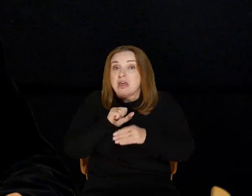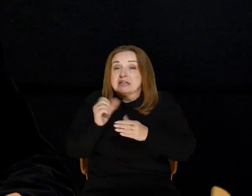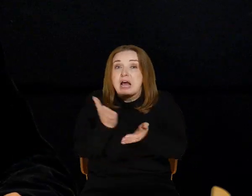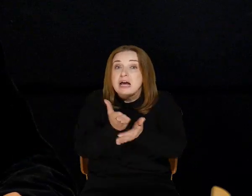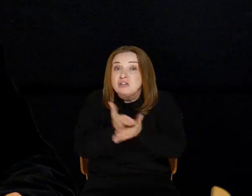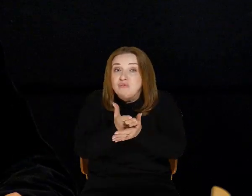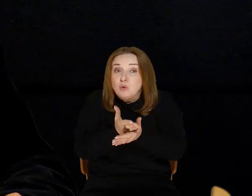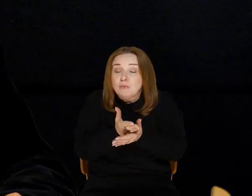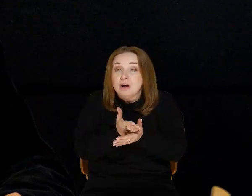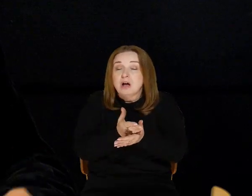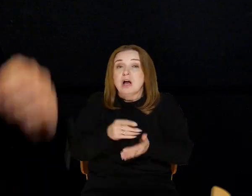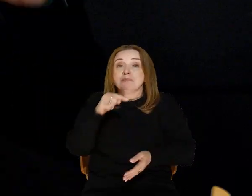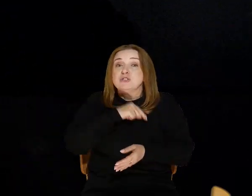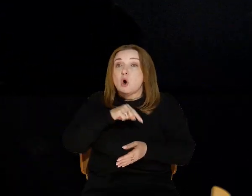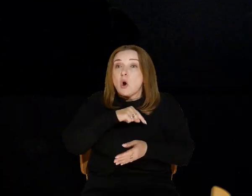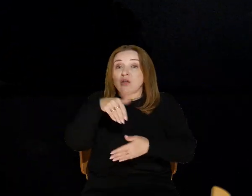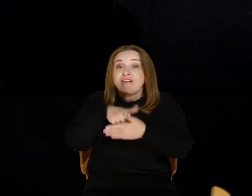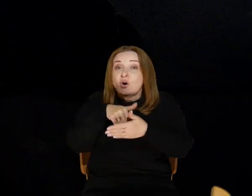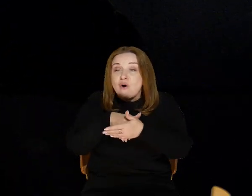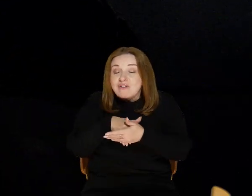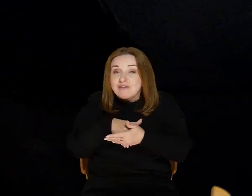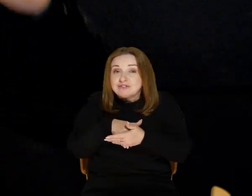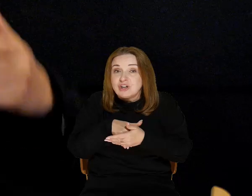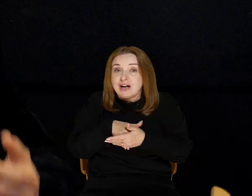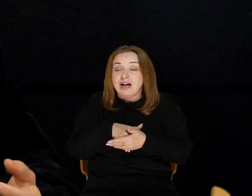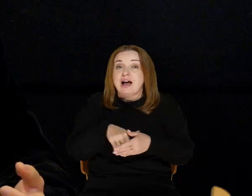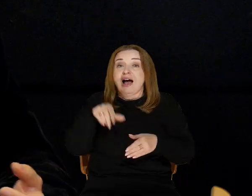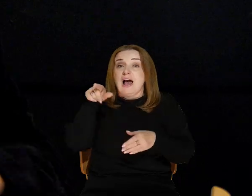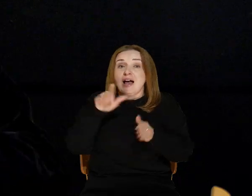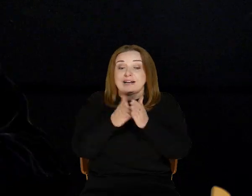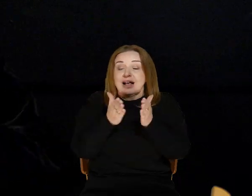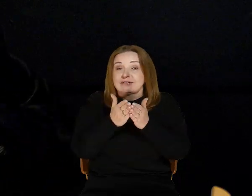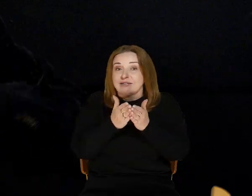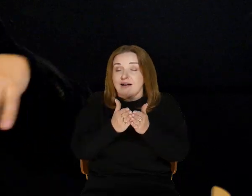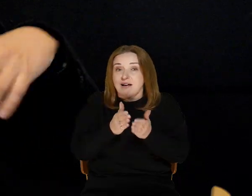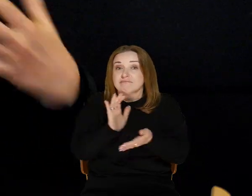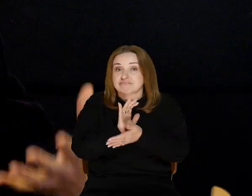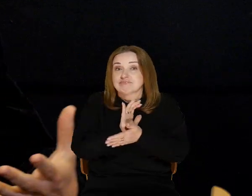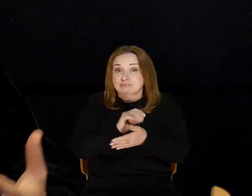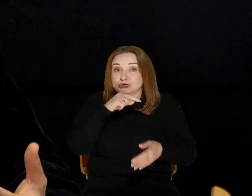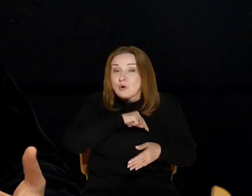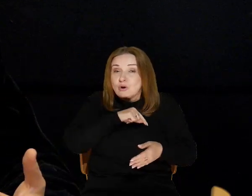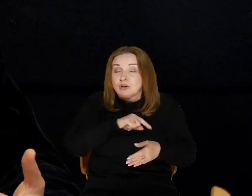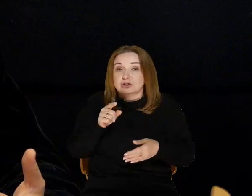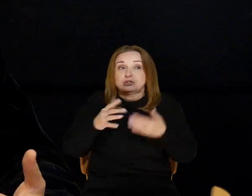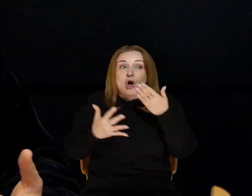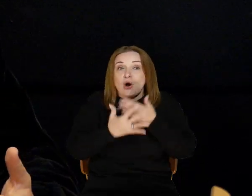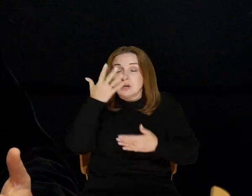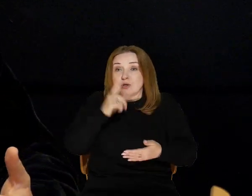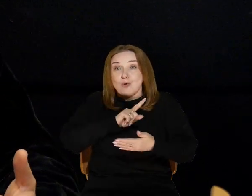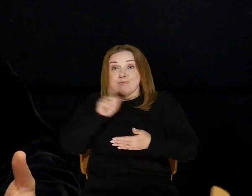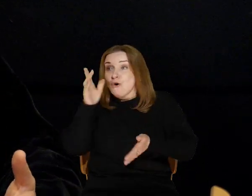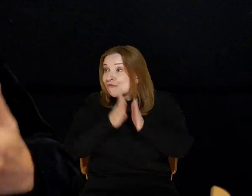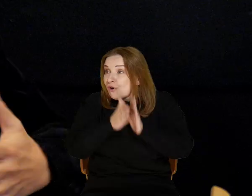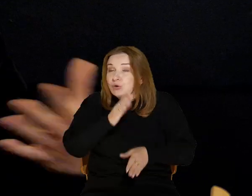archiwalnych numerach psychologii wychowawczej i innych czasopism psychologicznych, gdzie faktycznie okazuje się, że bezpośrednio po wojnie w